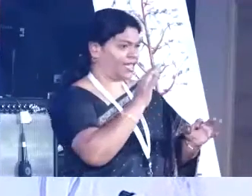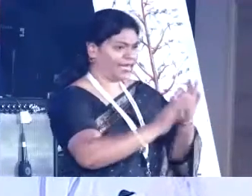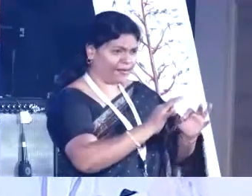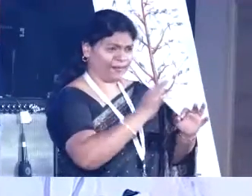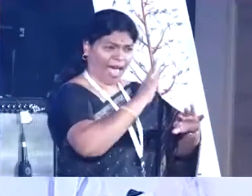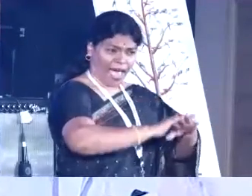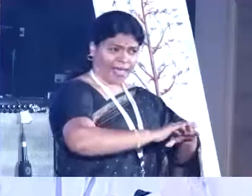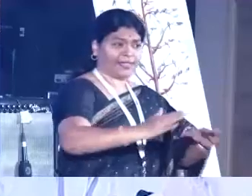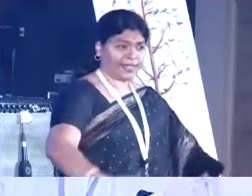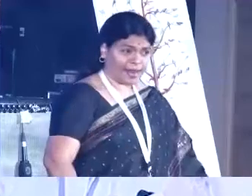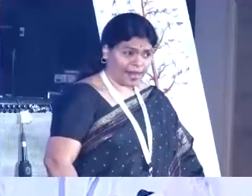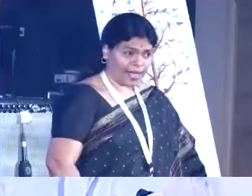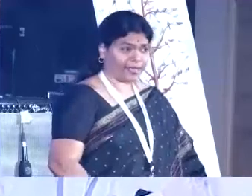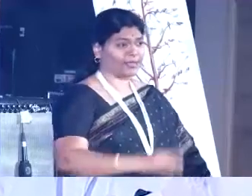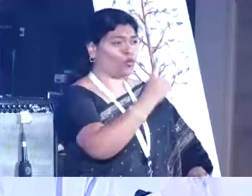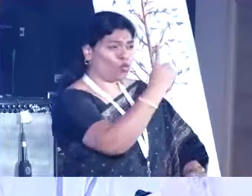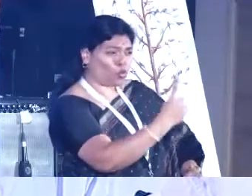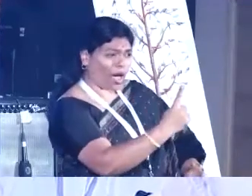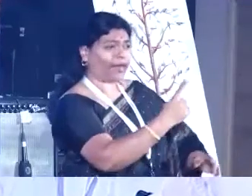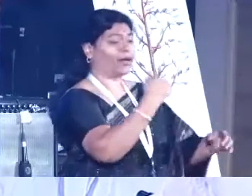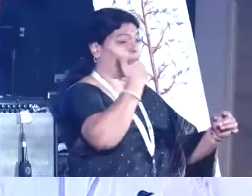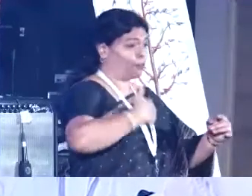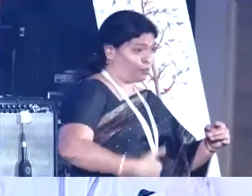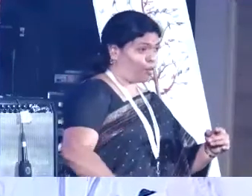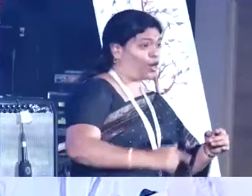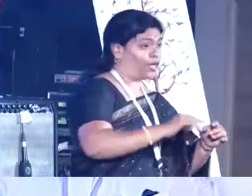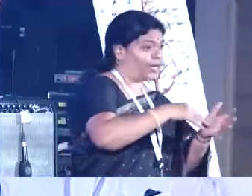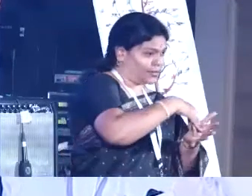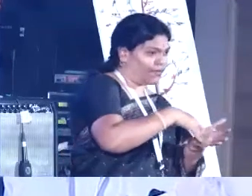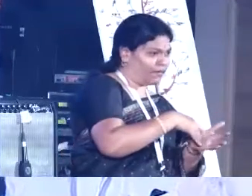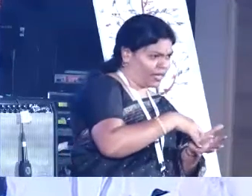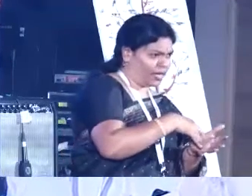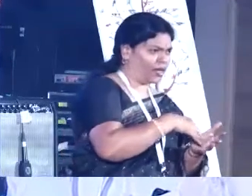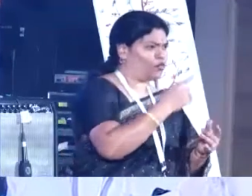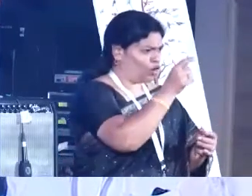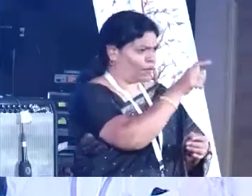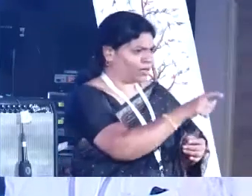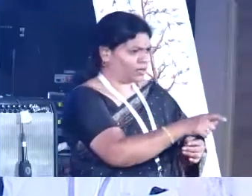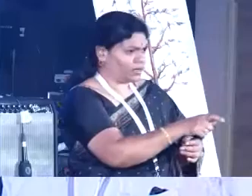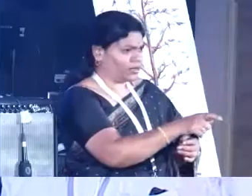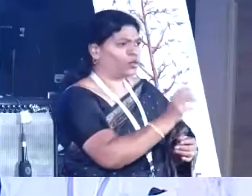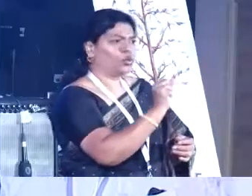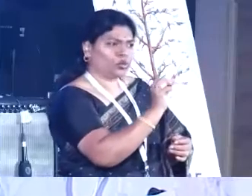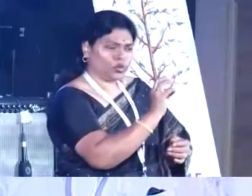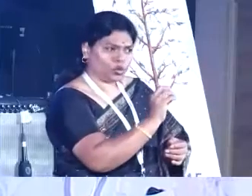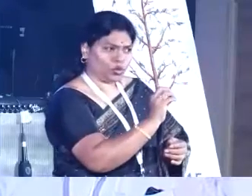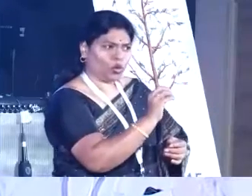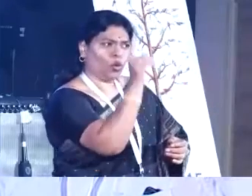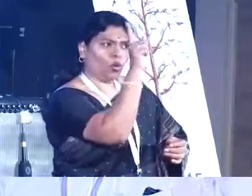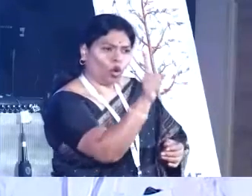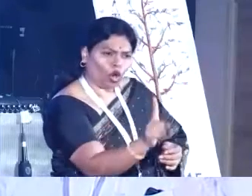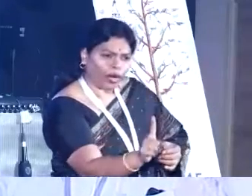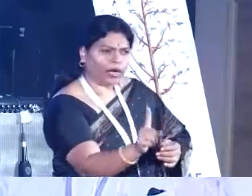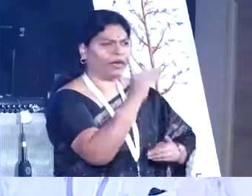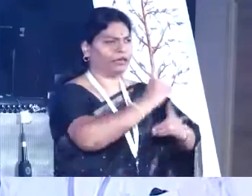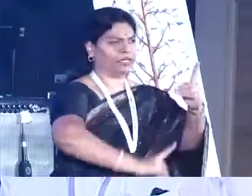पैर आदि में से कोई भी एक अंग विकृत हो जाता है तो उसे सिर्फ एक विकल